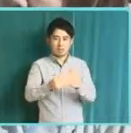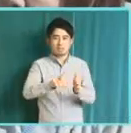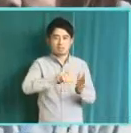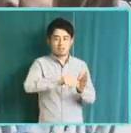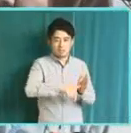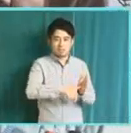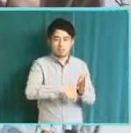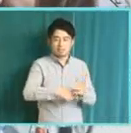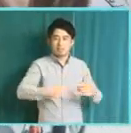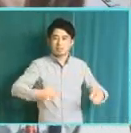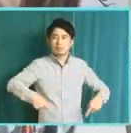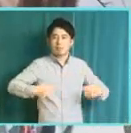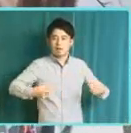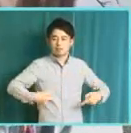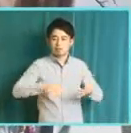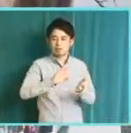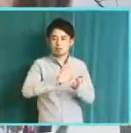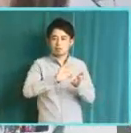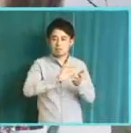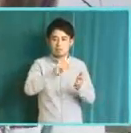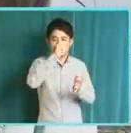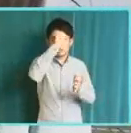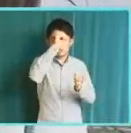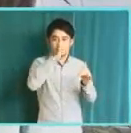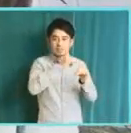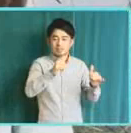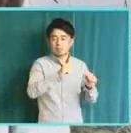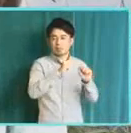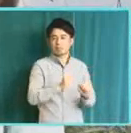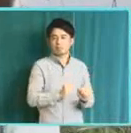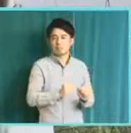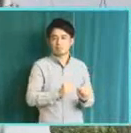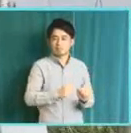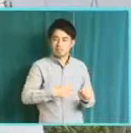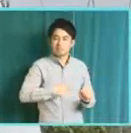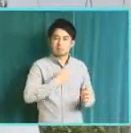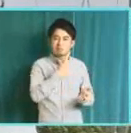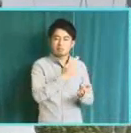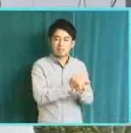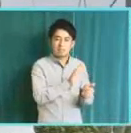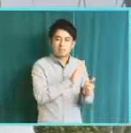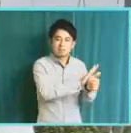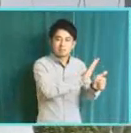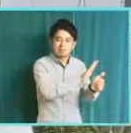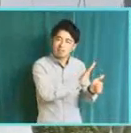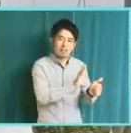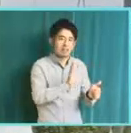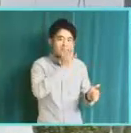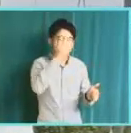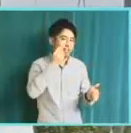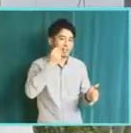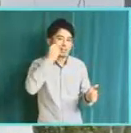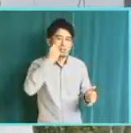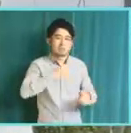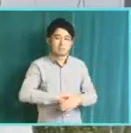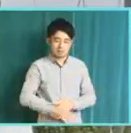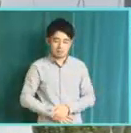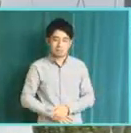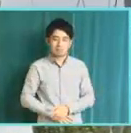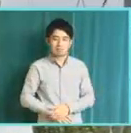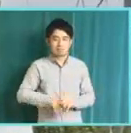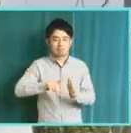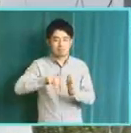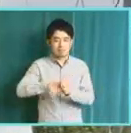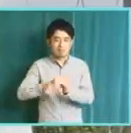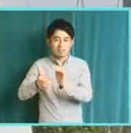り車椅子に乗せたりする患者さんとかは、一人だと結構難しい患者さんも結構多くて、そ